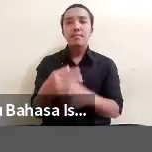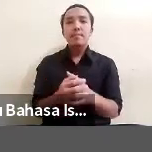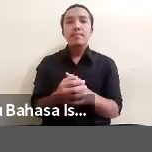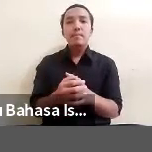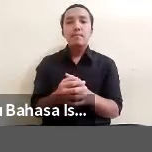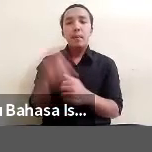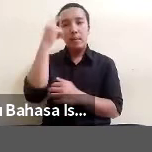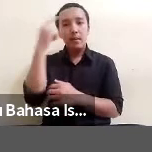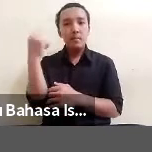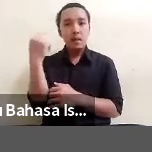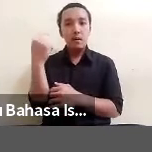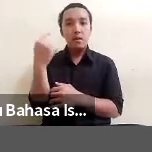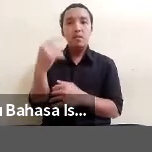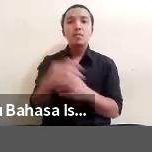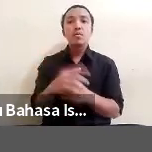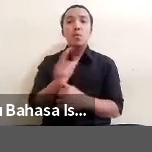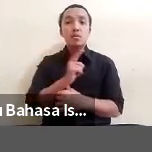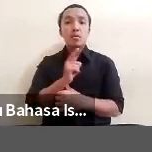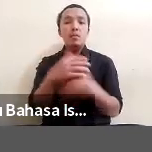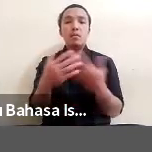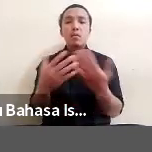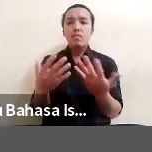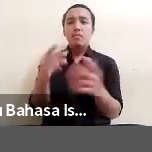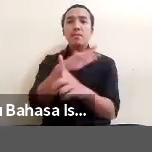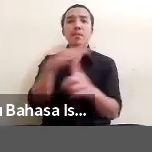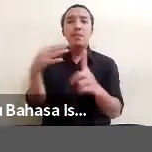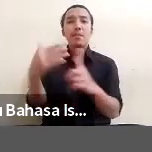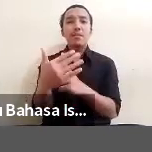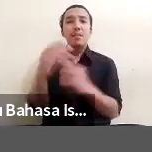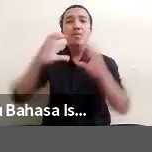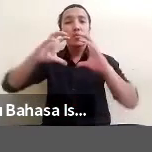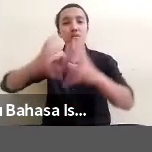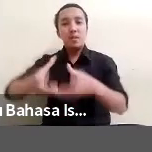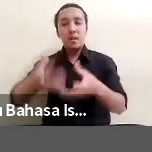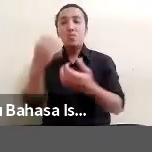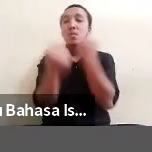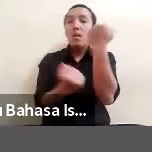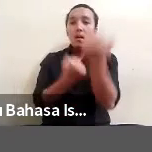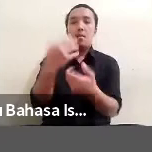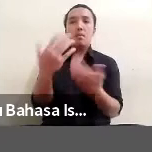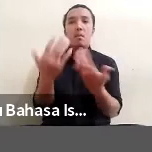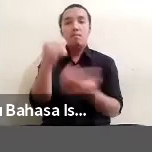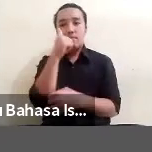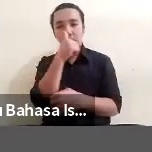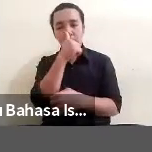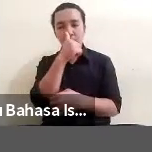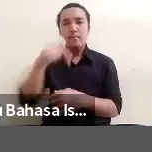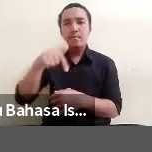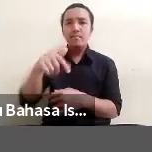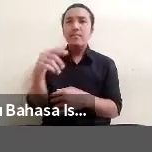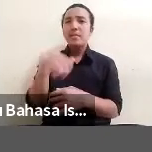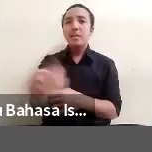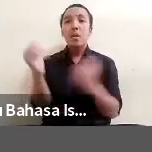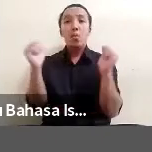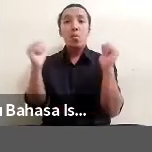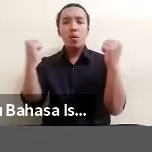swasta, maupun masyarakat. Bahkan dunia usaha, perbankan ini menjadi satu kekuatan di situ